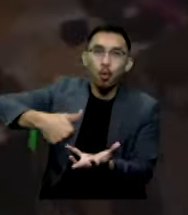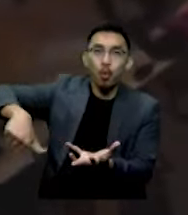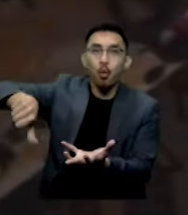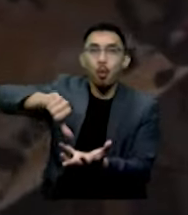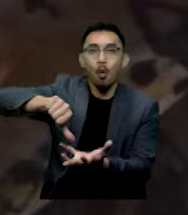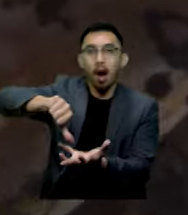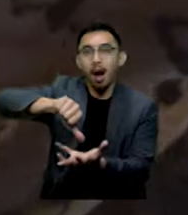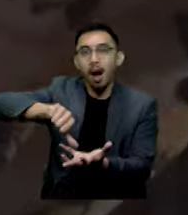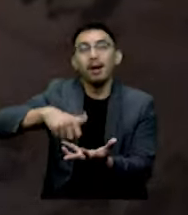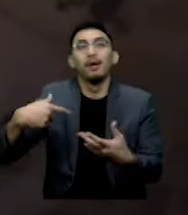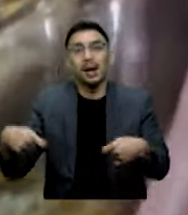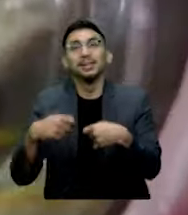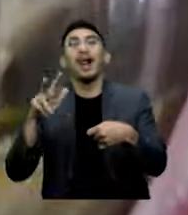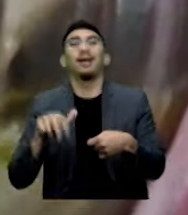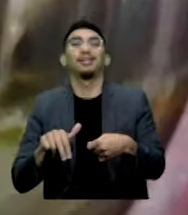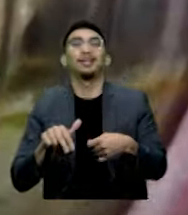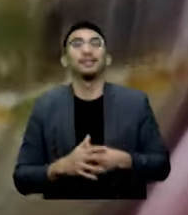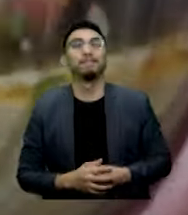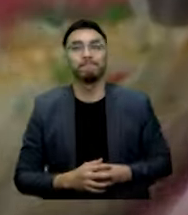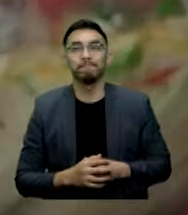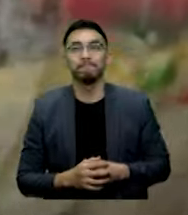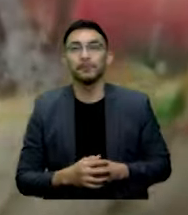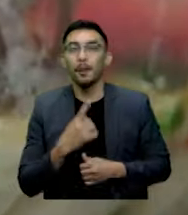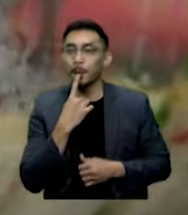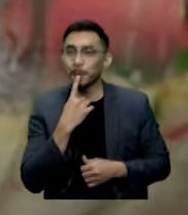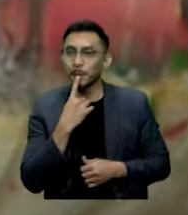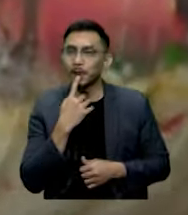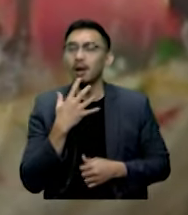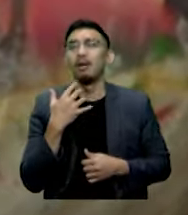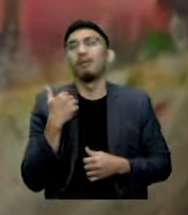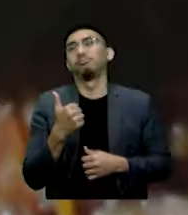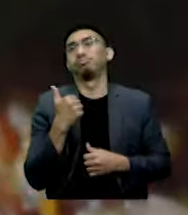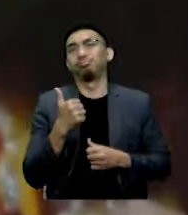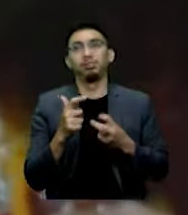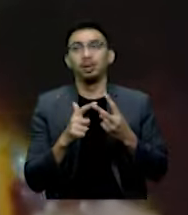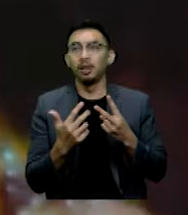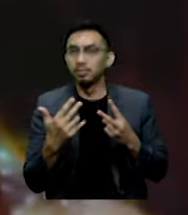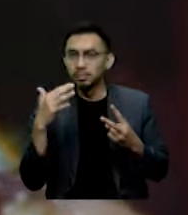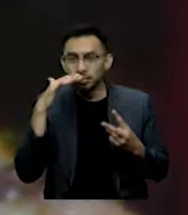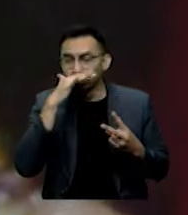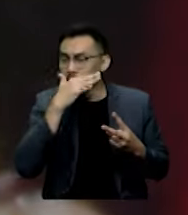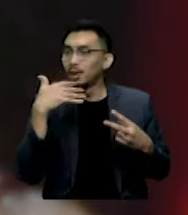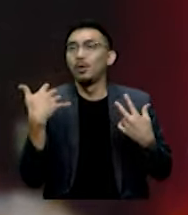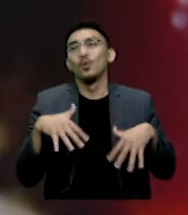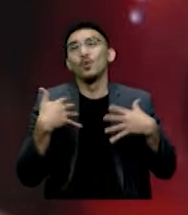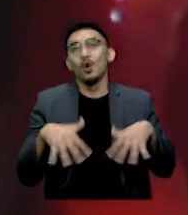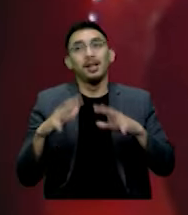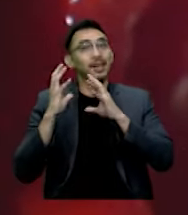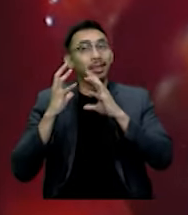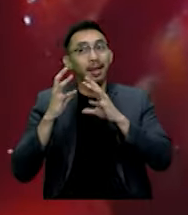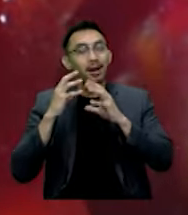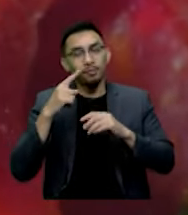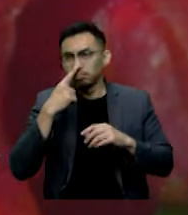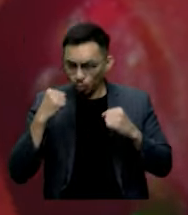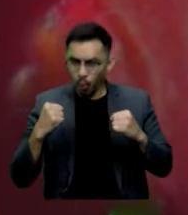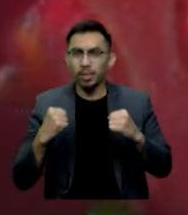Soal rasa tak perlu ditanya. Aroma daging ayam kampung asap berpadu dengan santan kari yang lezat menghasilkan cita rasa yang